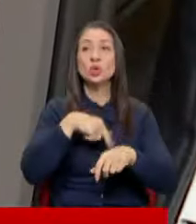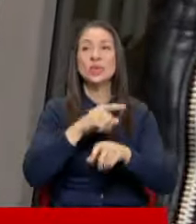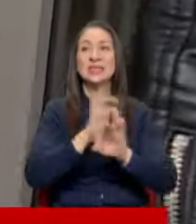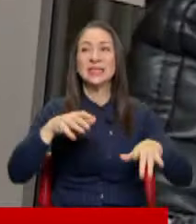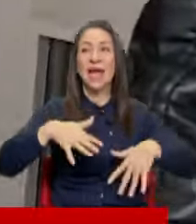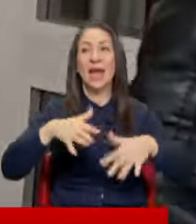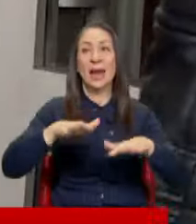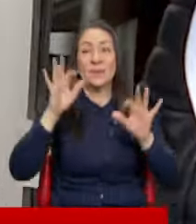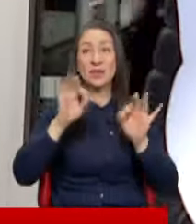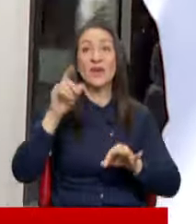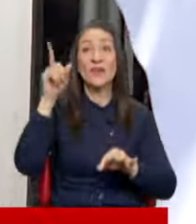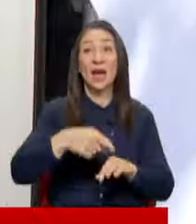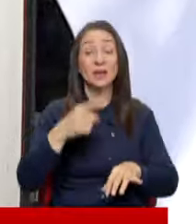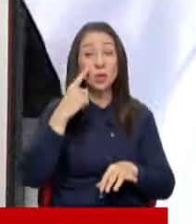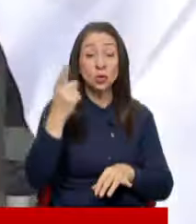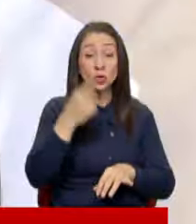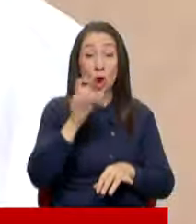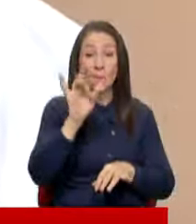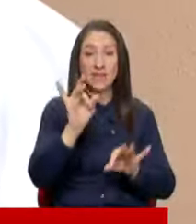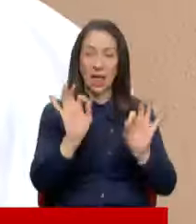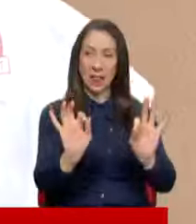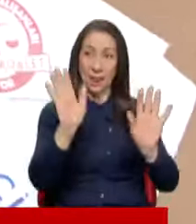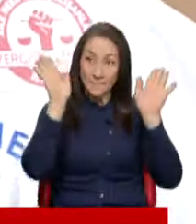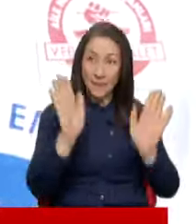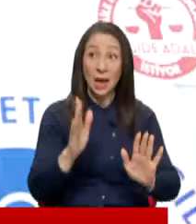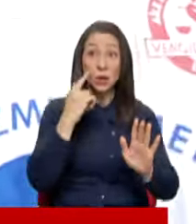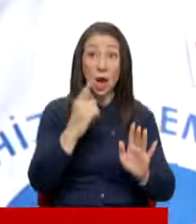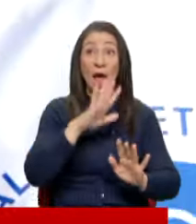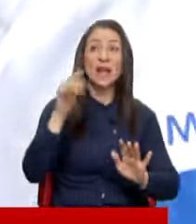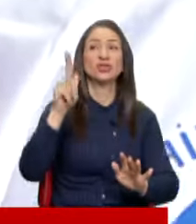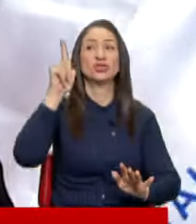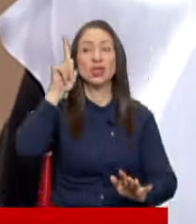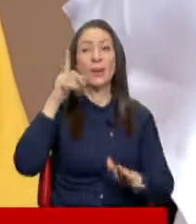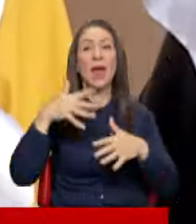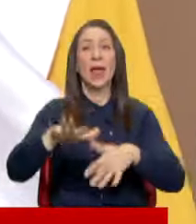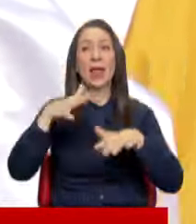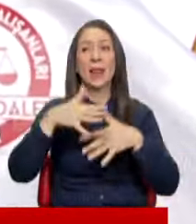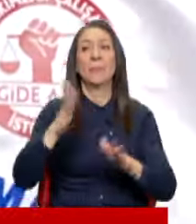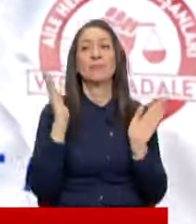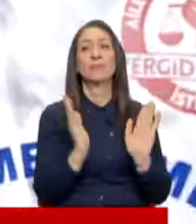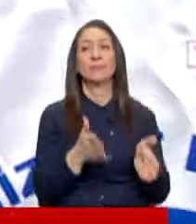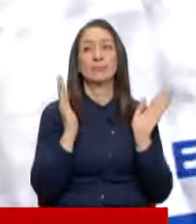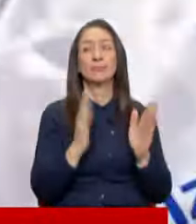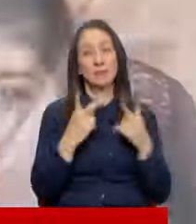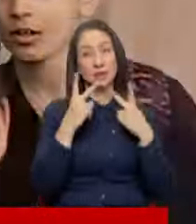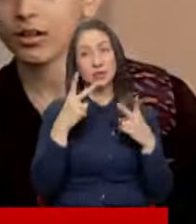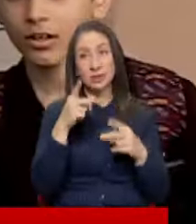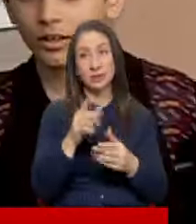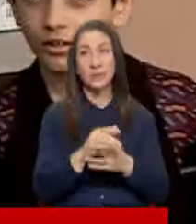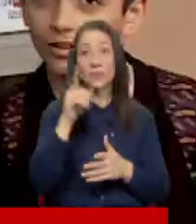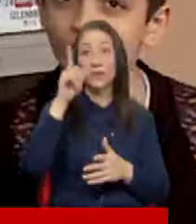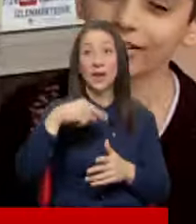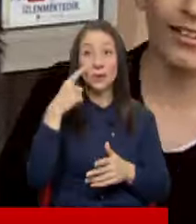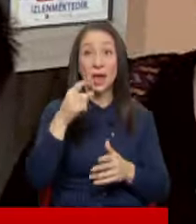başlattı oranları % 155'e sabitlenen kadar her çarşamba eylemlerini sürdüreceklerini açıkladılar vergi